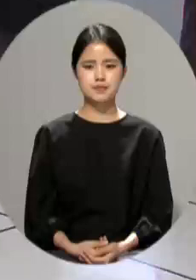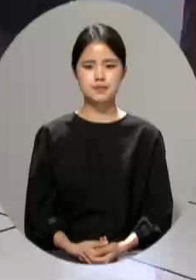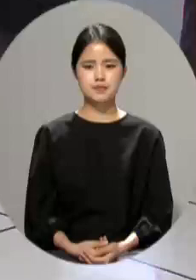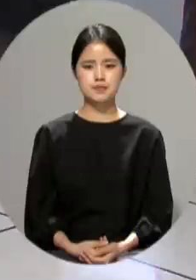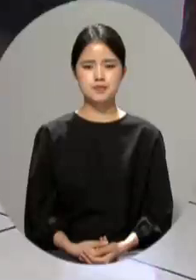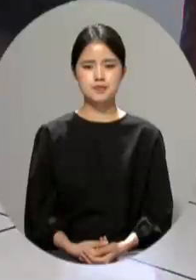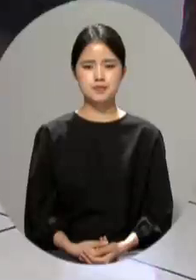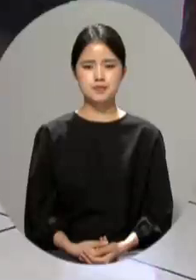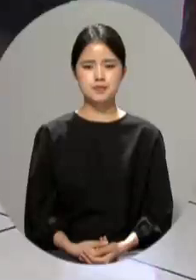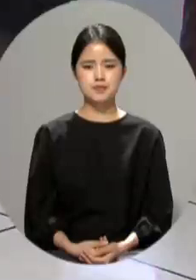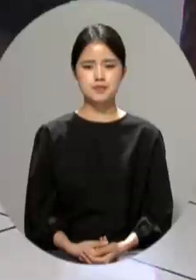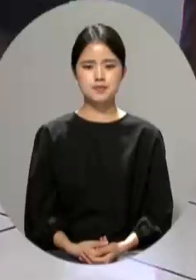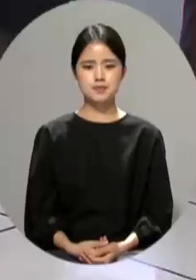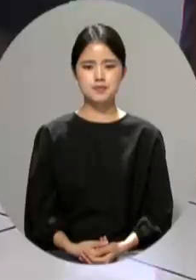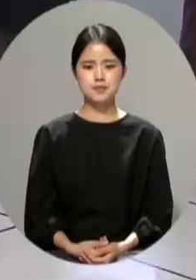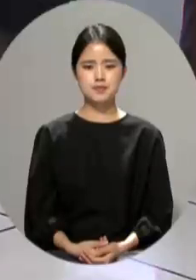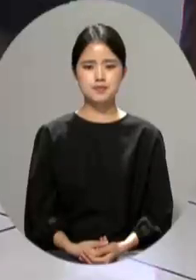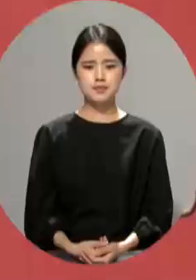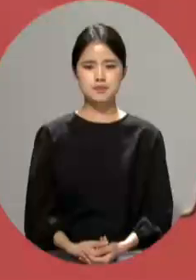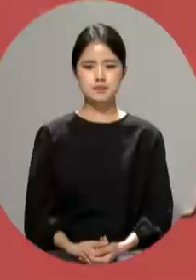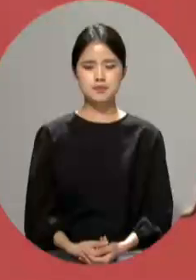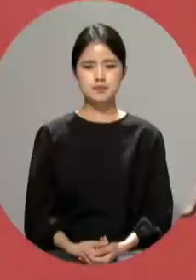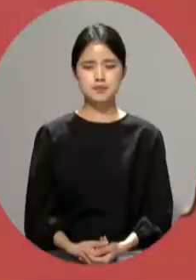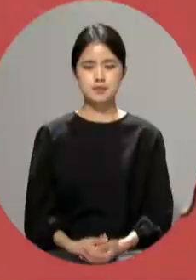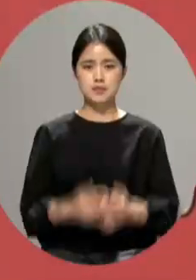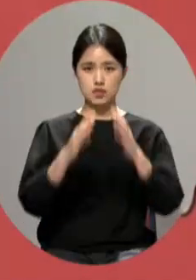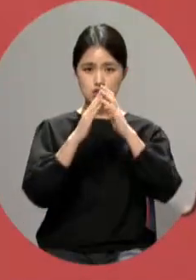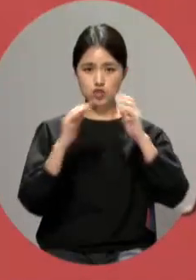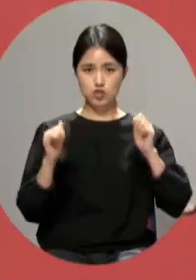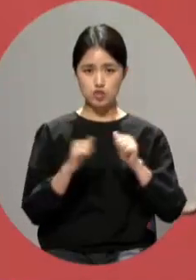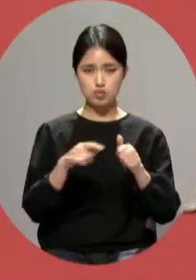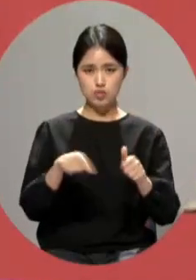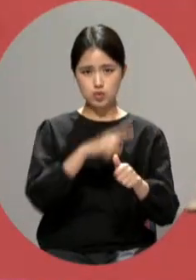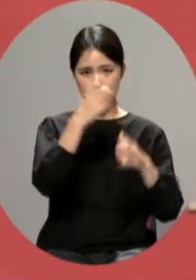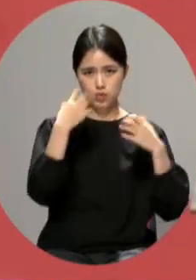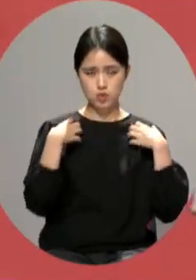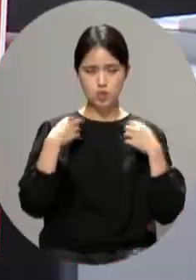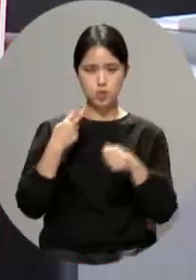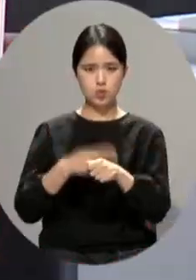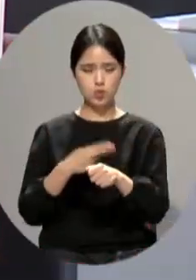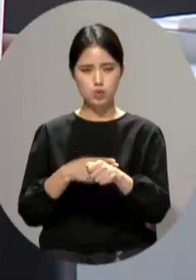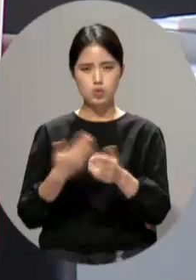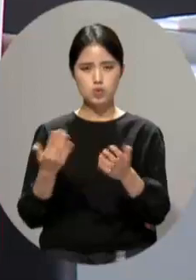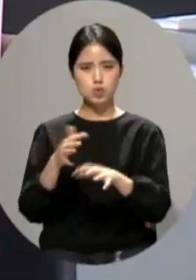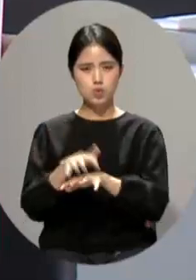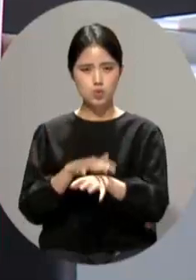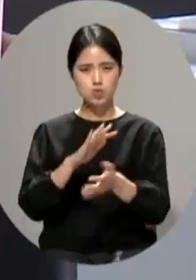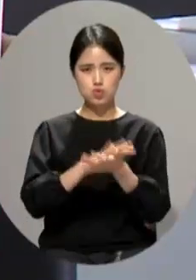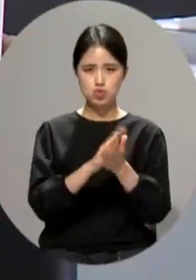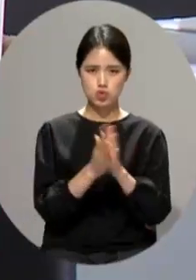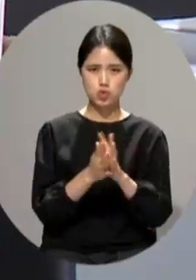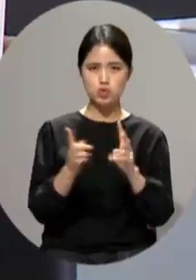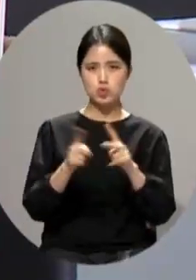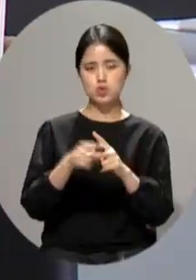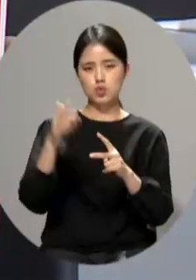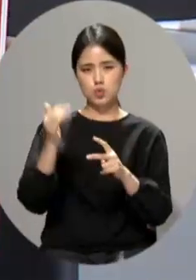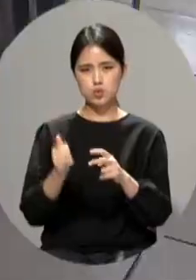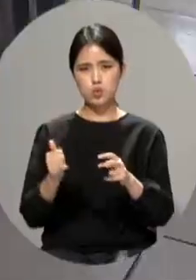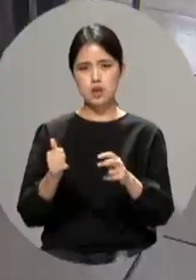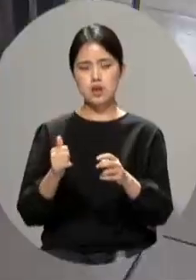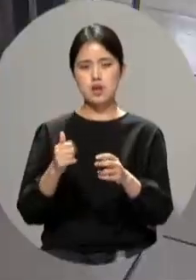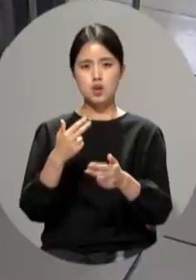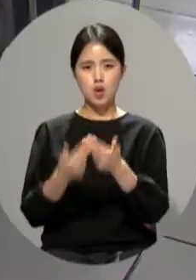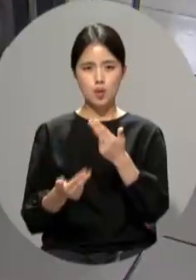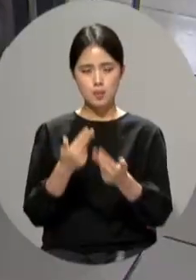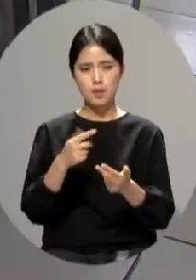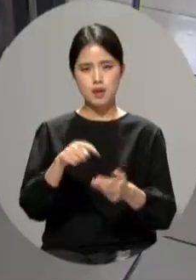회복하라! 회복하라! 회복하라! 전북 교총과 교사노조, 유치원 원장, 초등교장 협의회 등